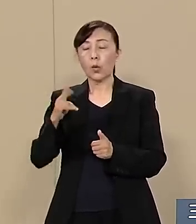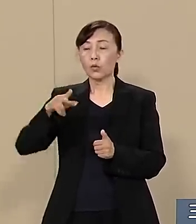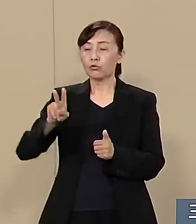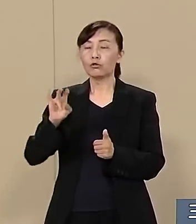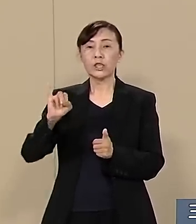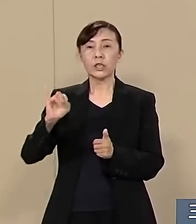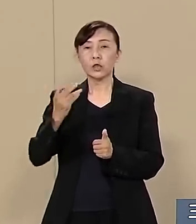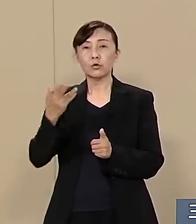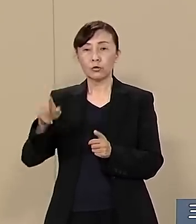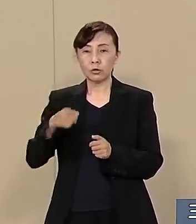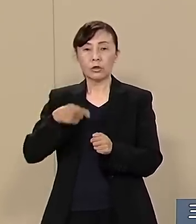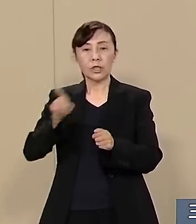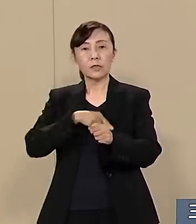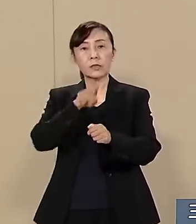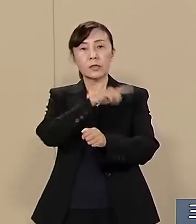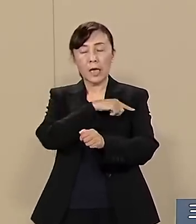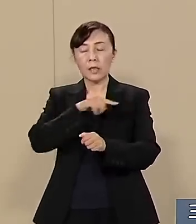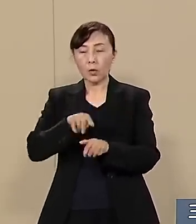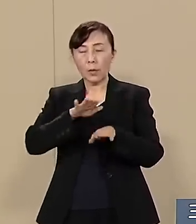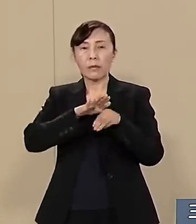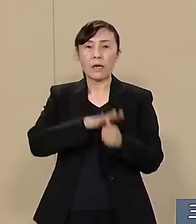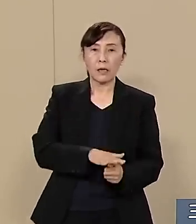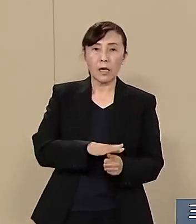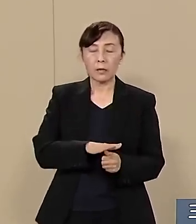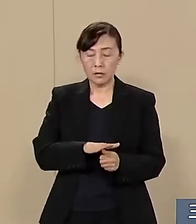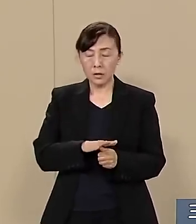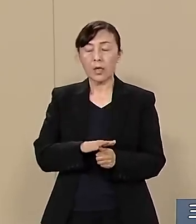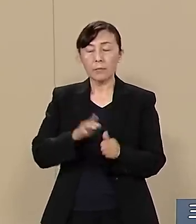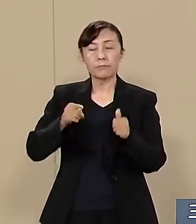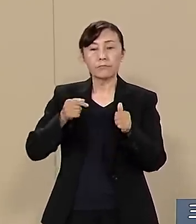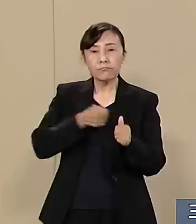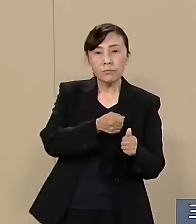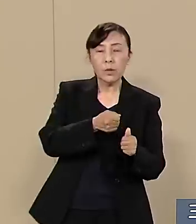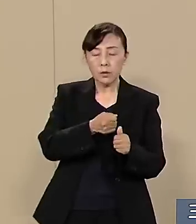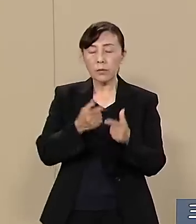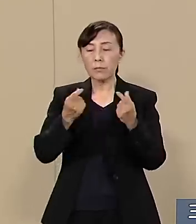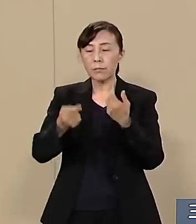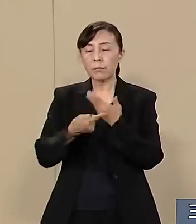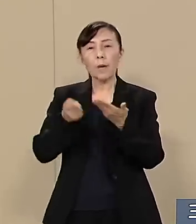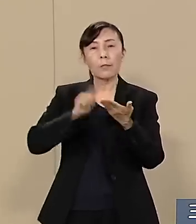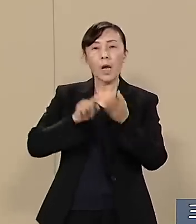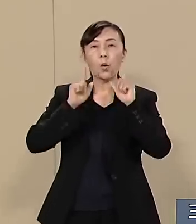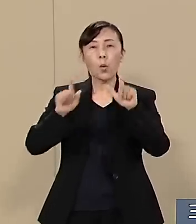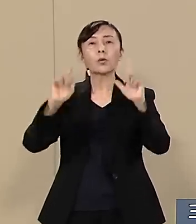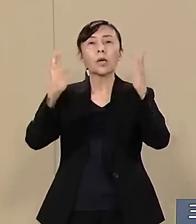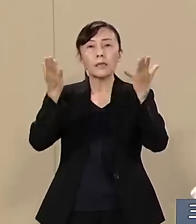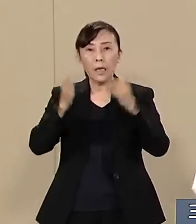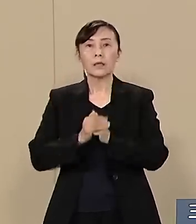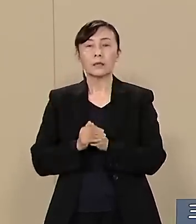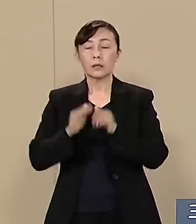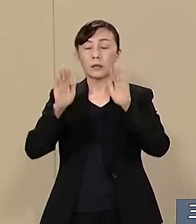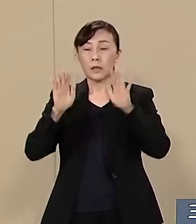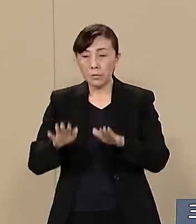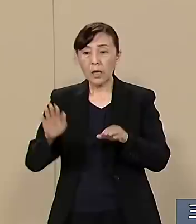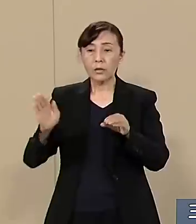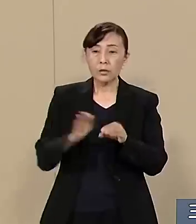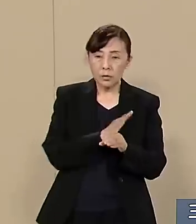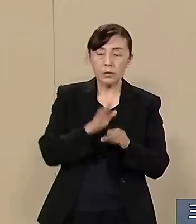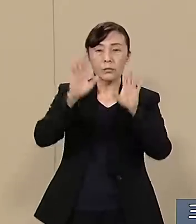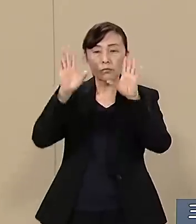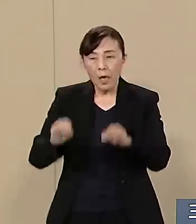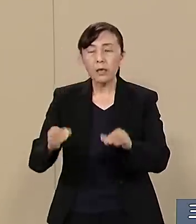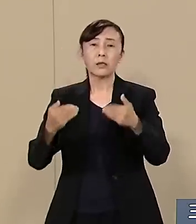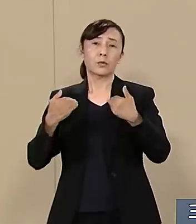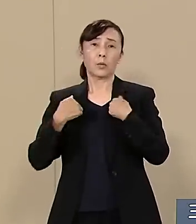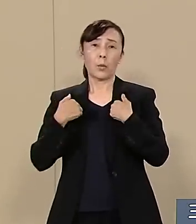人権弾圧虐殺についてちっともちゃんと報道してくれませんだから今のうちに nhk をブッ壊さなければ